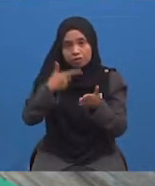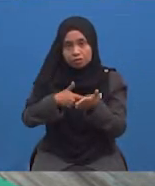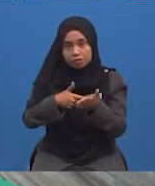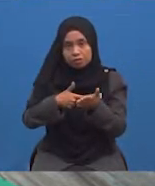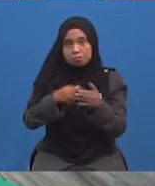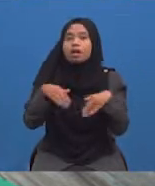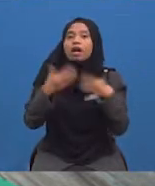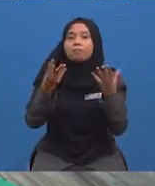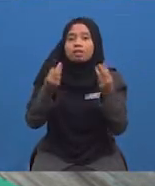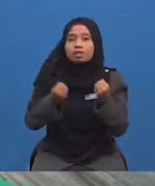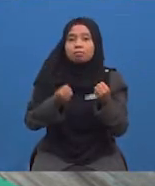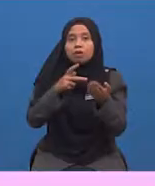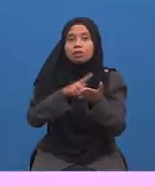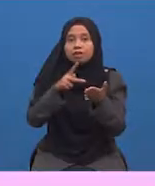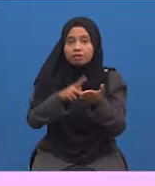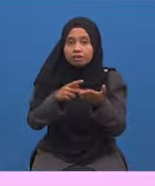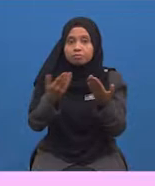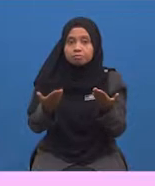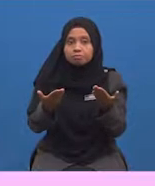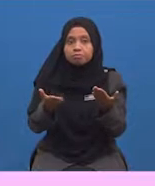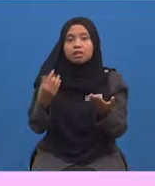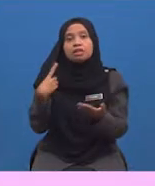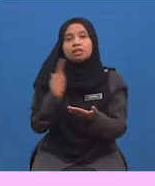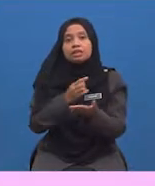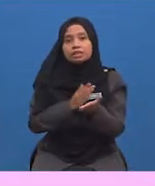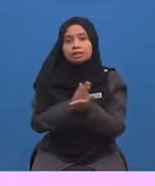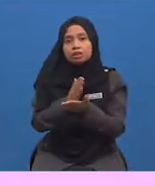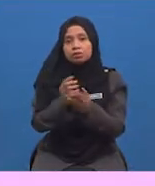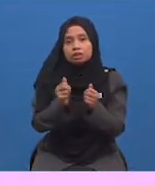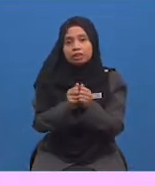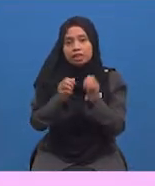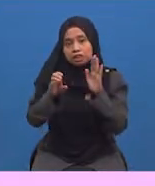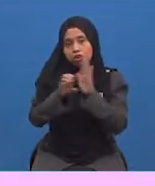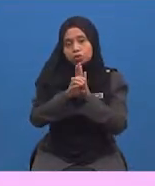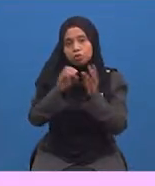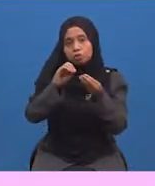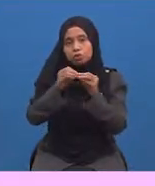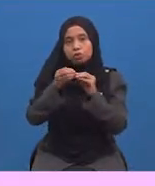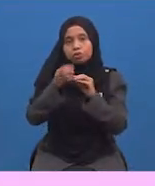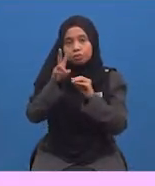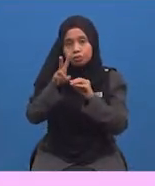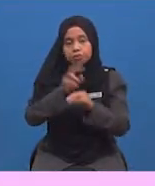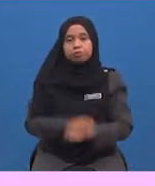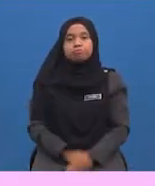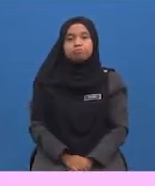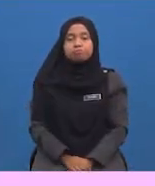bagaimana hendak menghitung isi padu, mari kita teruskan dengan contoh yang kedua.